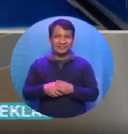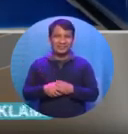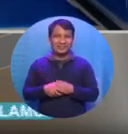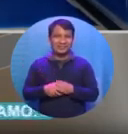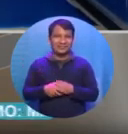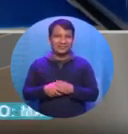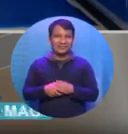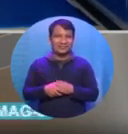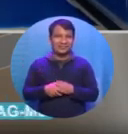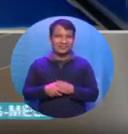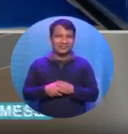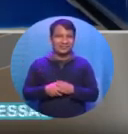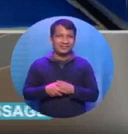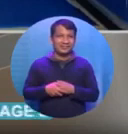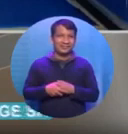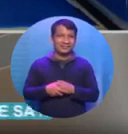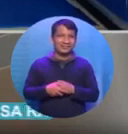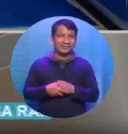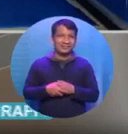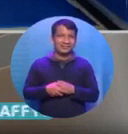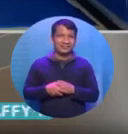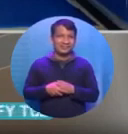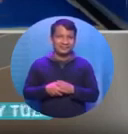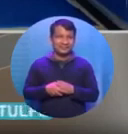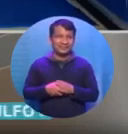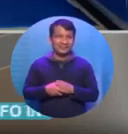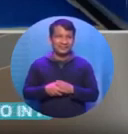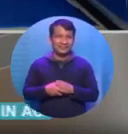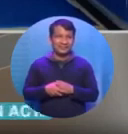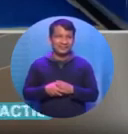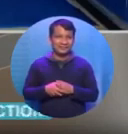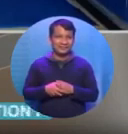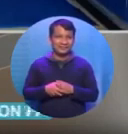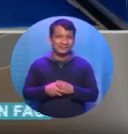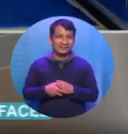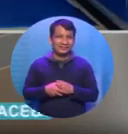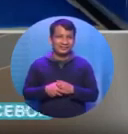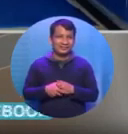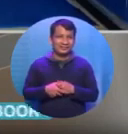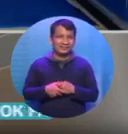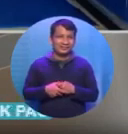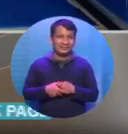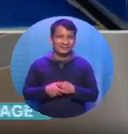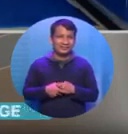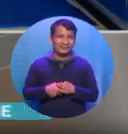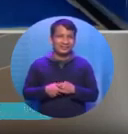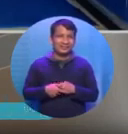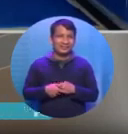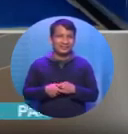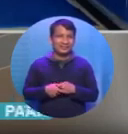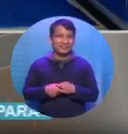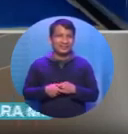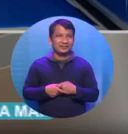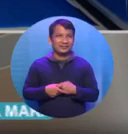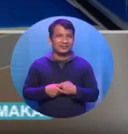siya. Di ka iiwanan, sigurado ko yun. Sarapin kong buhay na ito.